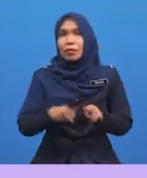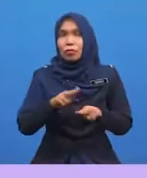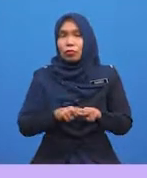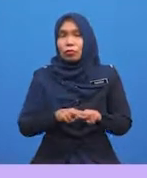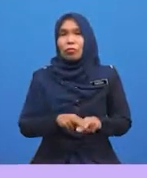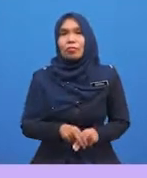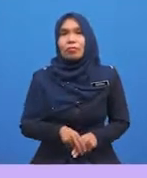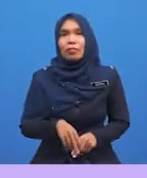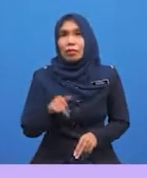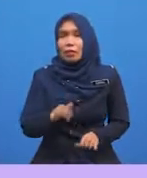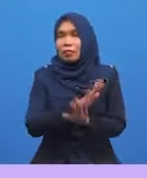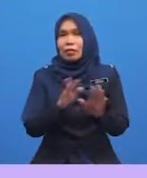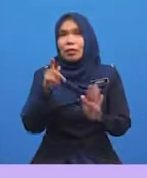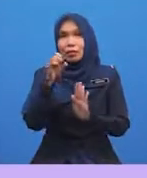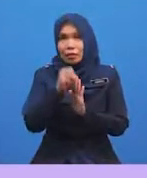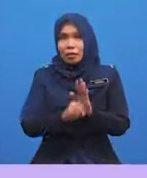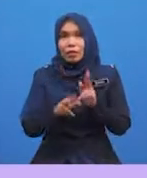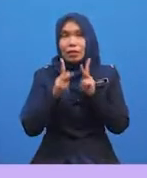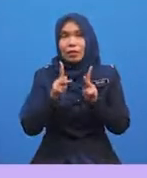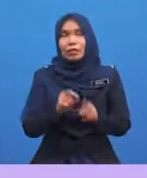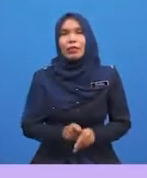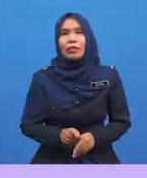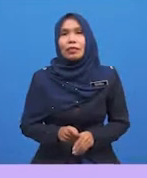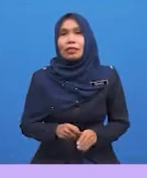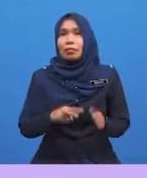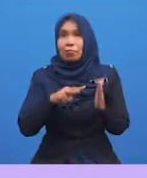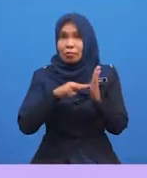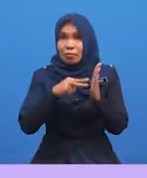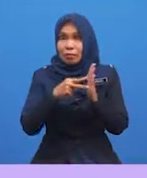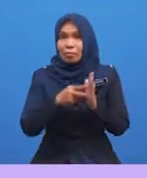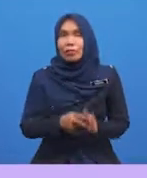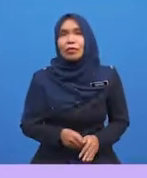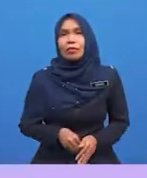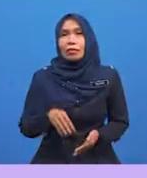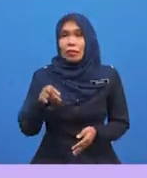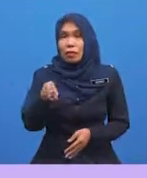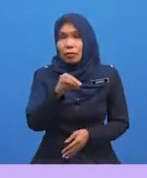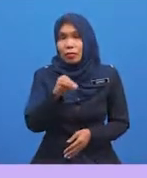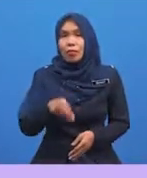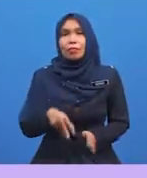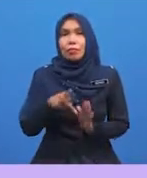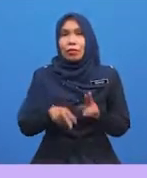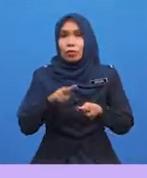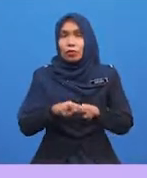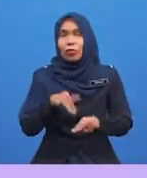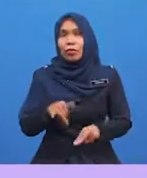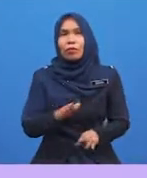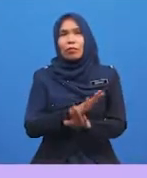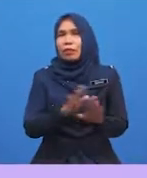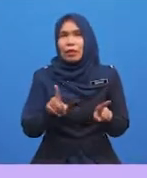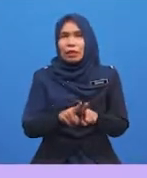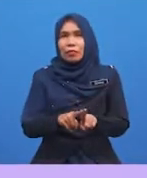membawa maksud taburan penduduk yang tidak sama di setiap negeri atau kawasan di Malaysia.